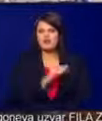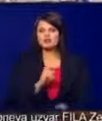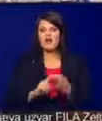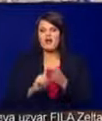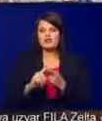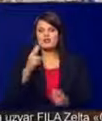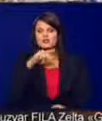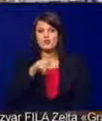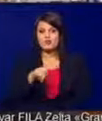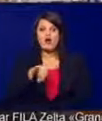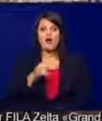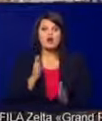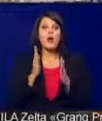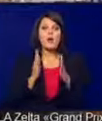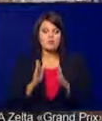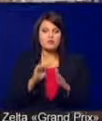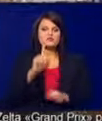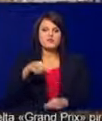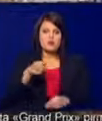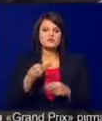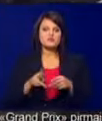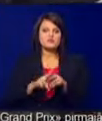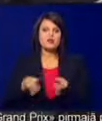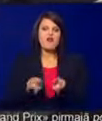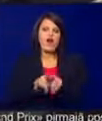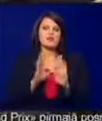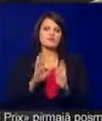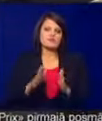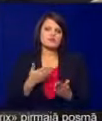Ja būs pieprasījums, tad būs arī piedāvājums.